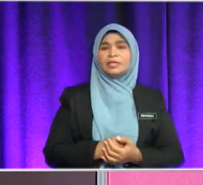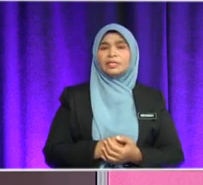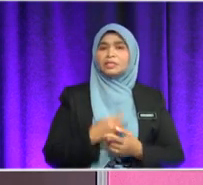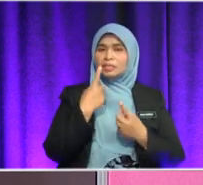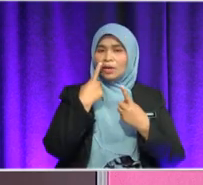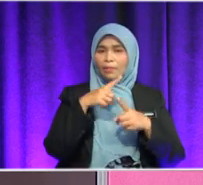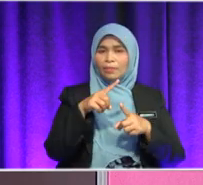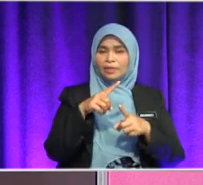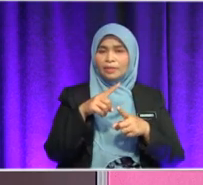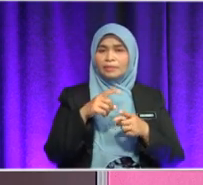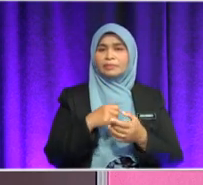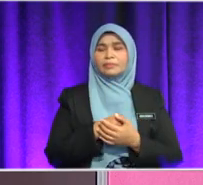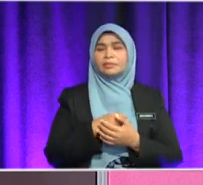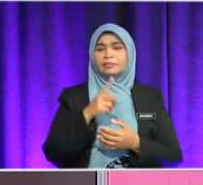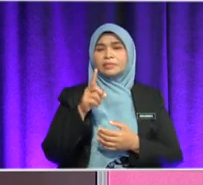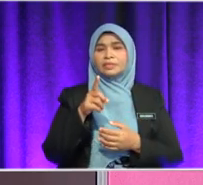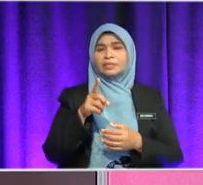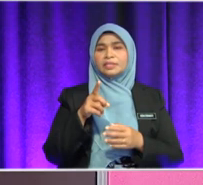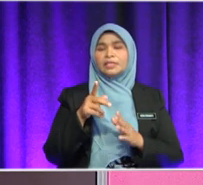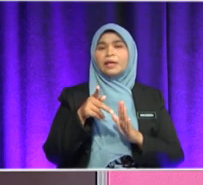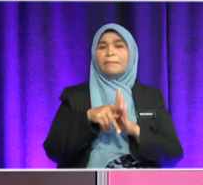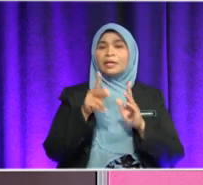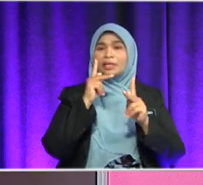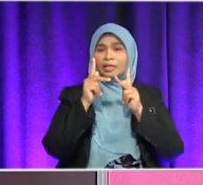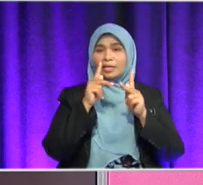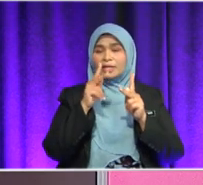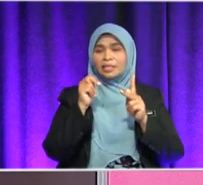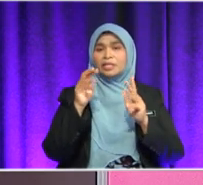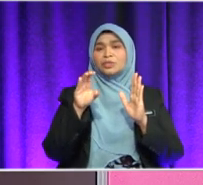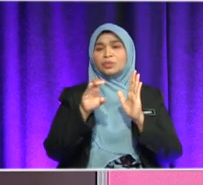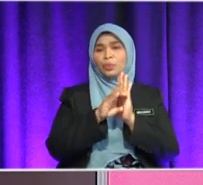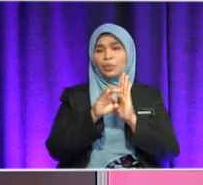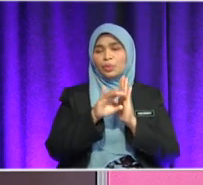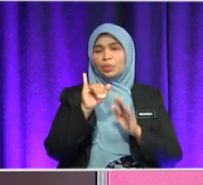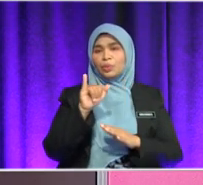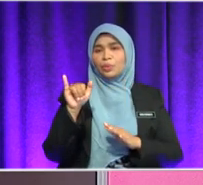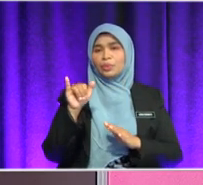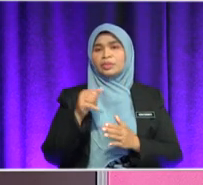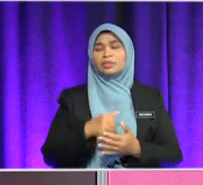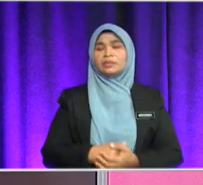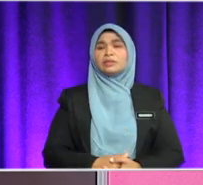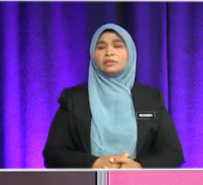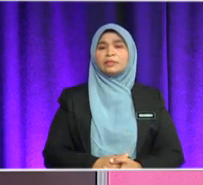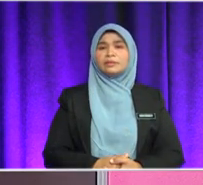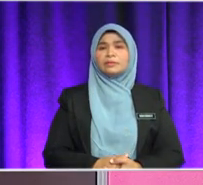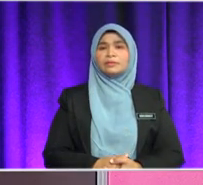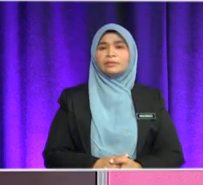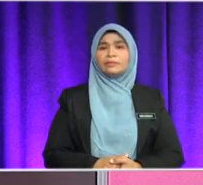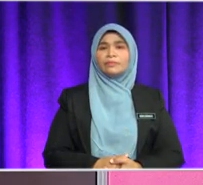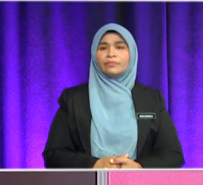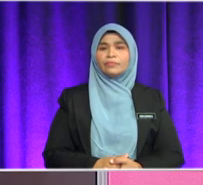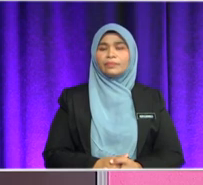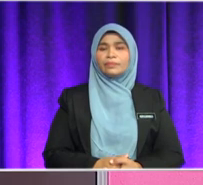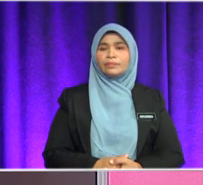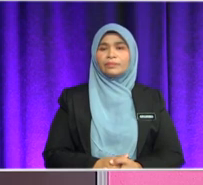calon eh jawaban calon masjid perkataan contohnya ah kena sambung lagi Contohnya